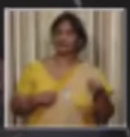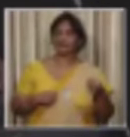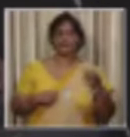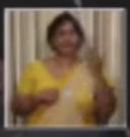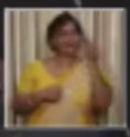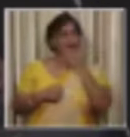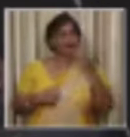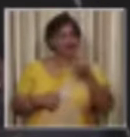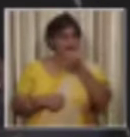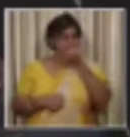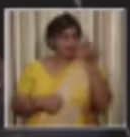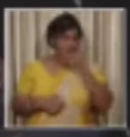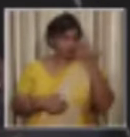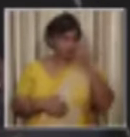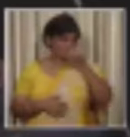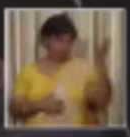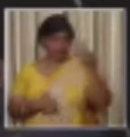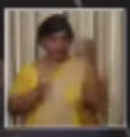ඌරාගේ ගඳ ඉවරසන්න බැරුව